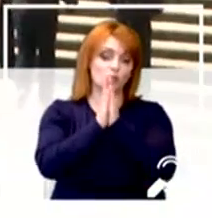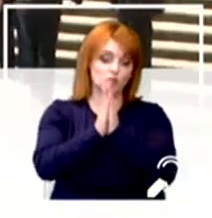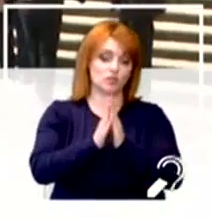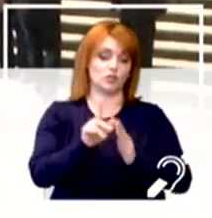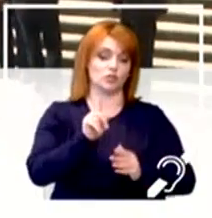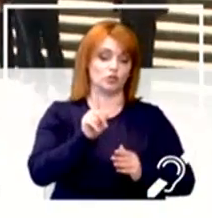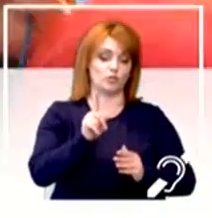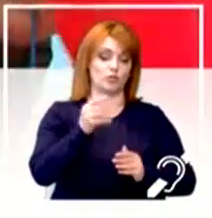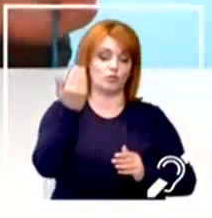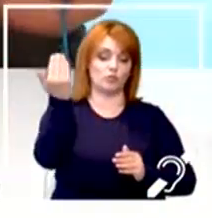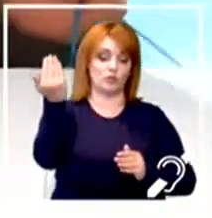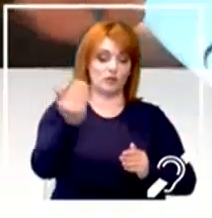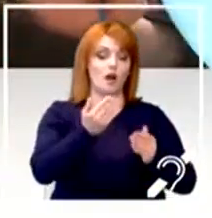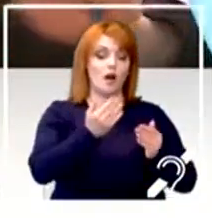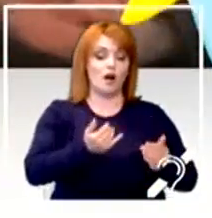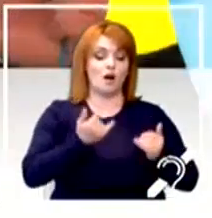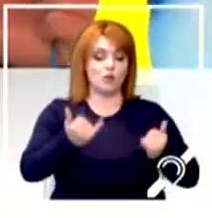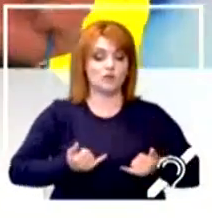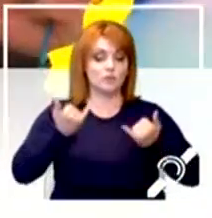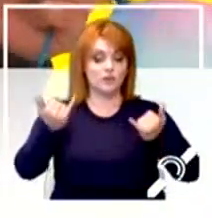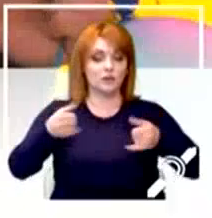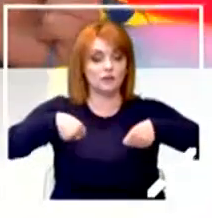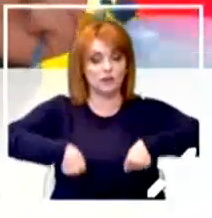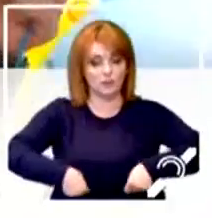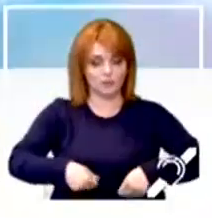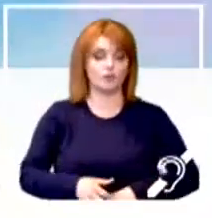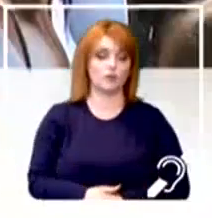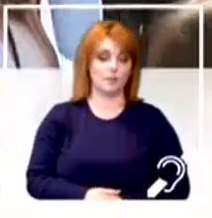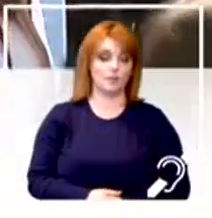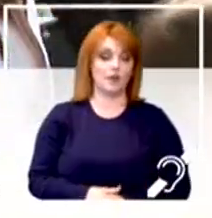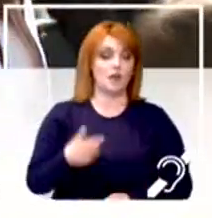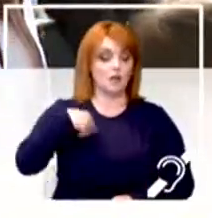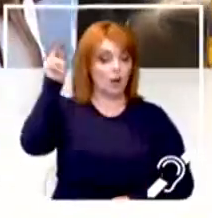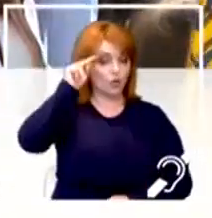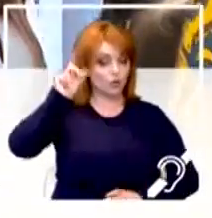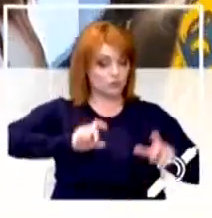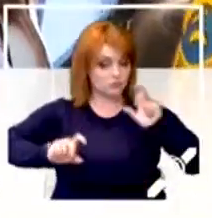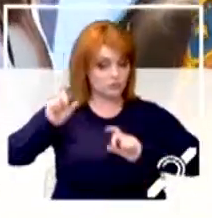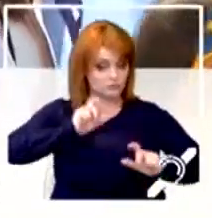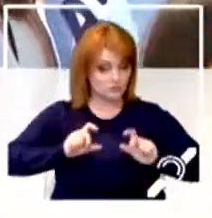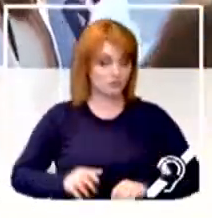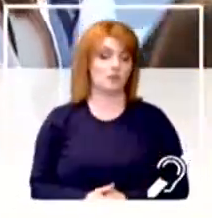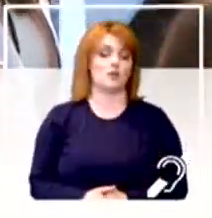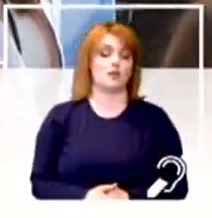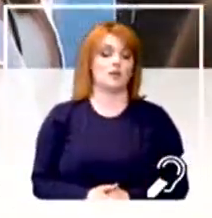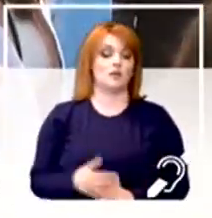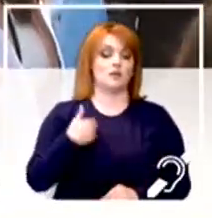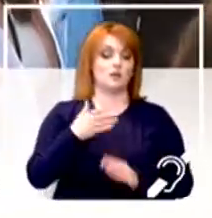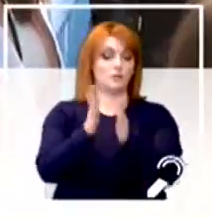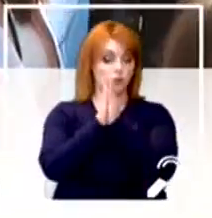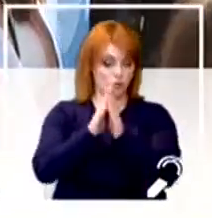drepturilor salariaților. Noi suntem din partea Universității de Stat din Republica Moldova și venim cu un mesaj pentru munca decentă, pentru